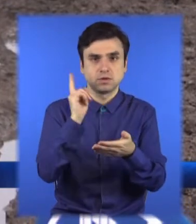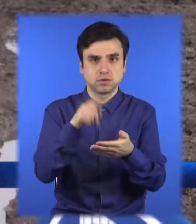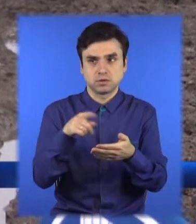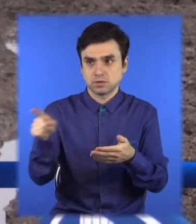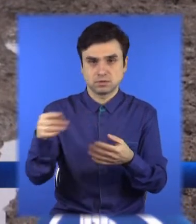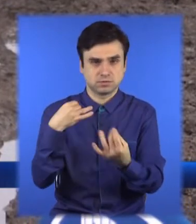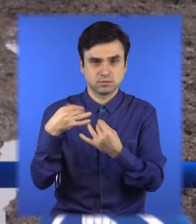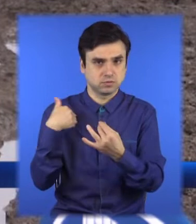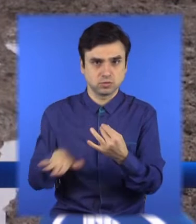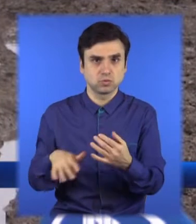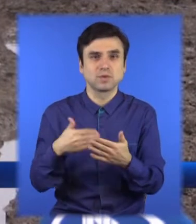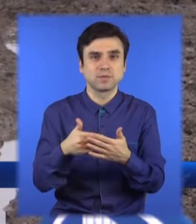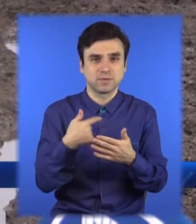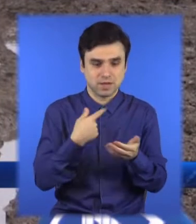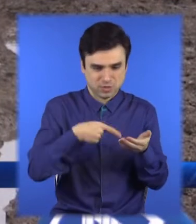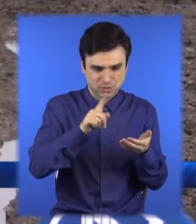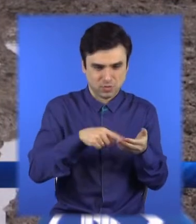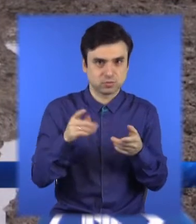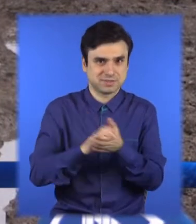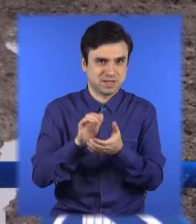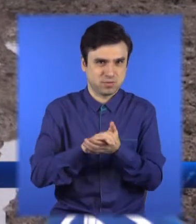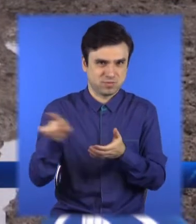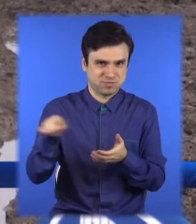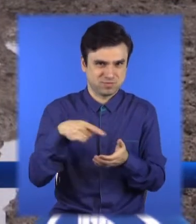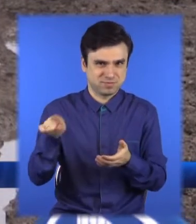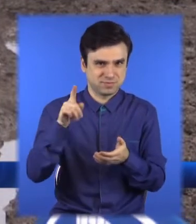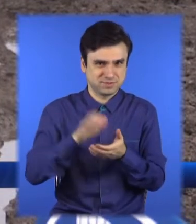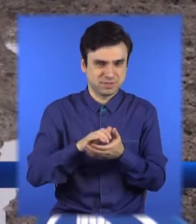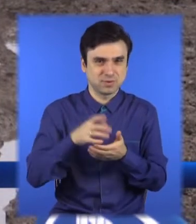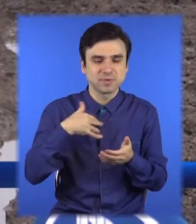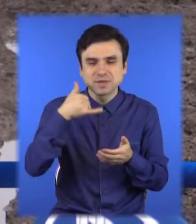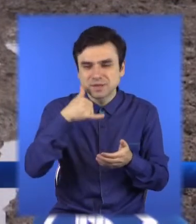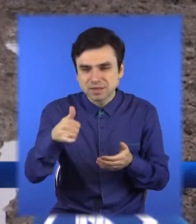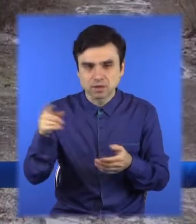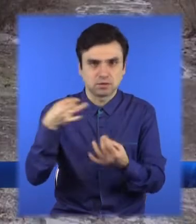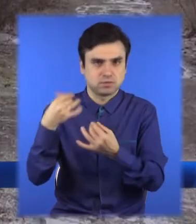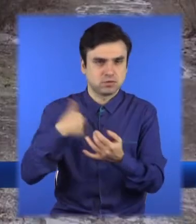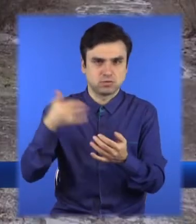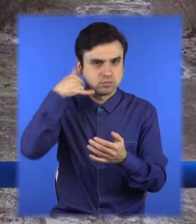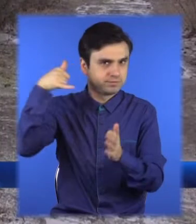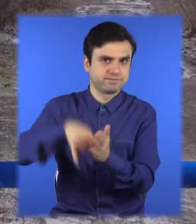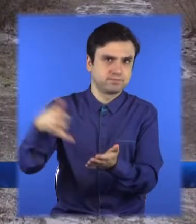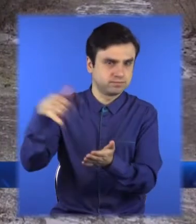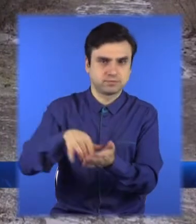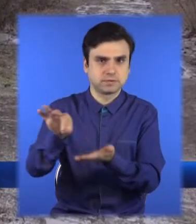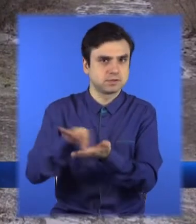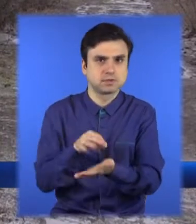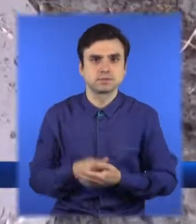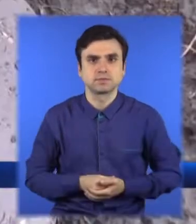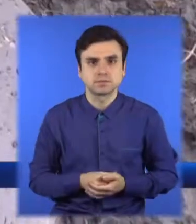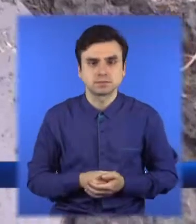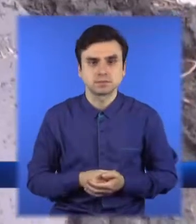в чорний список, тому що якщо я дзвоню, то або трубку не беруть, або одразу бросають, коли узнають. Жінка розповідає,